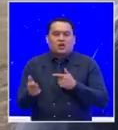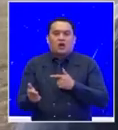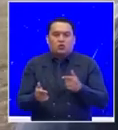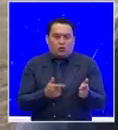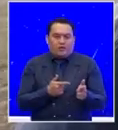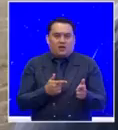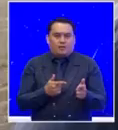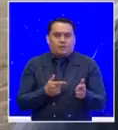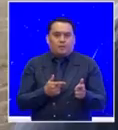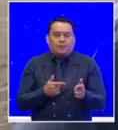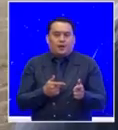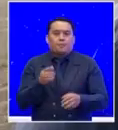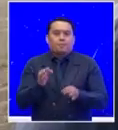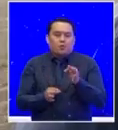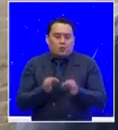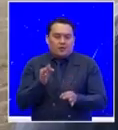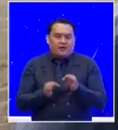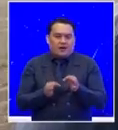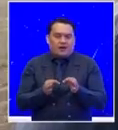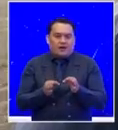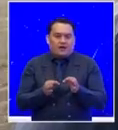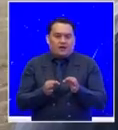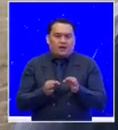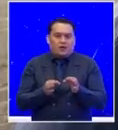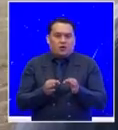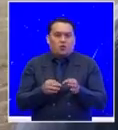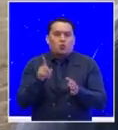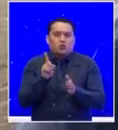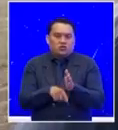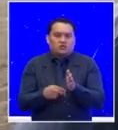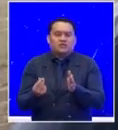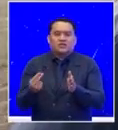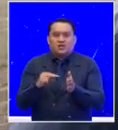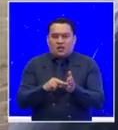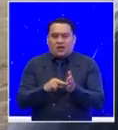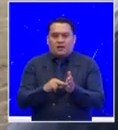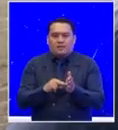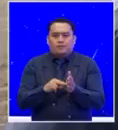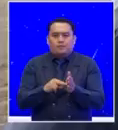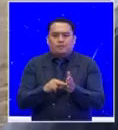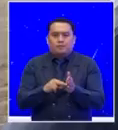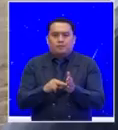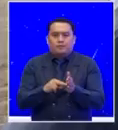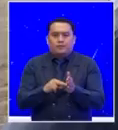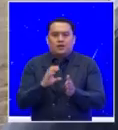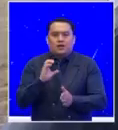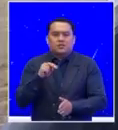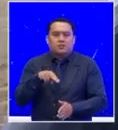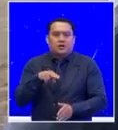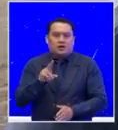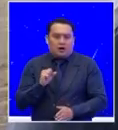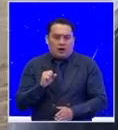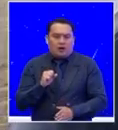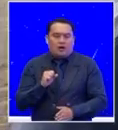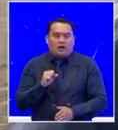заготовили горюче-смазочный материал по удешевленной цене. Вот. Через СПК ЖИТСУ